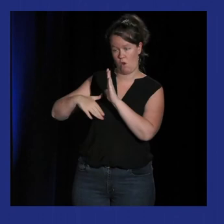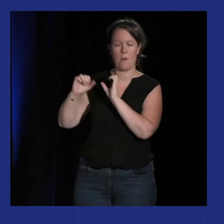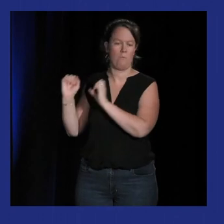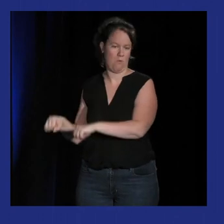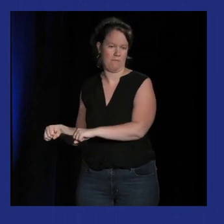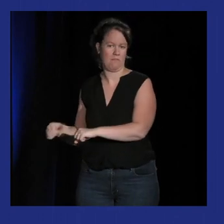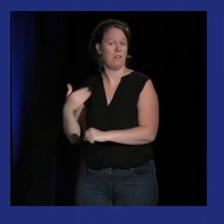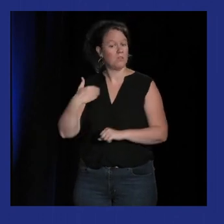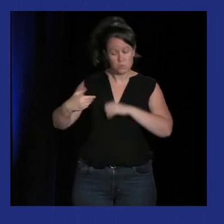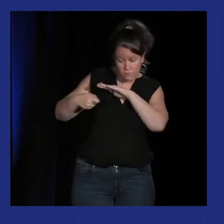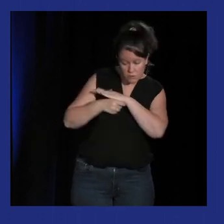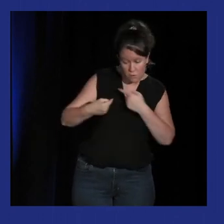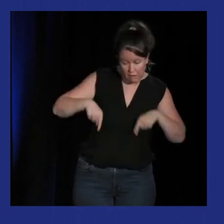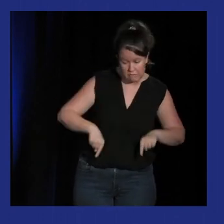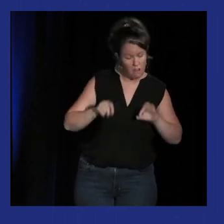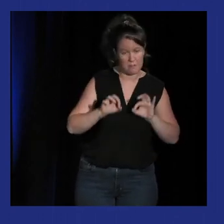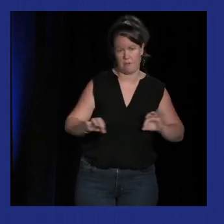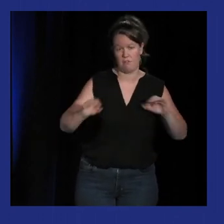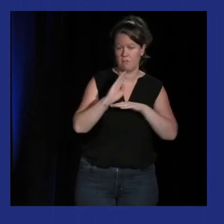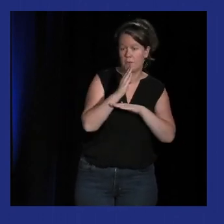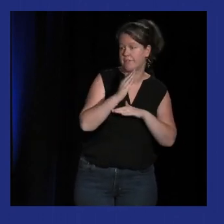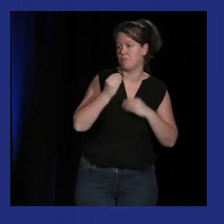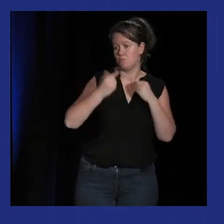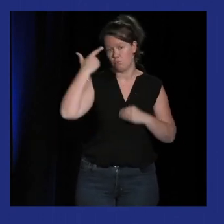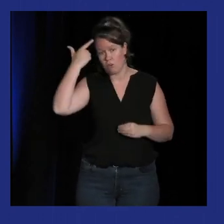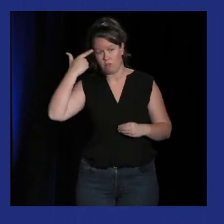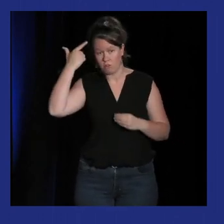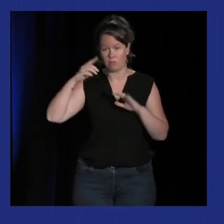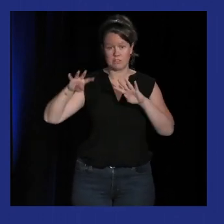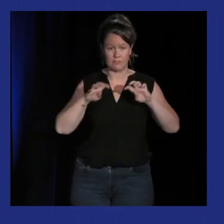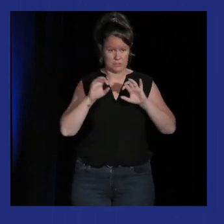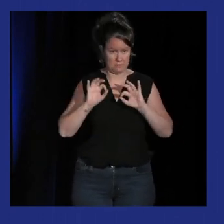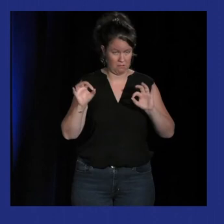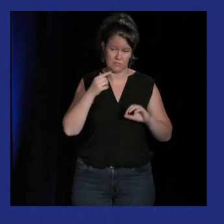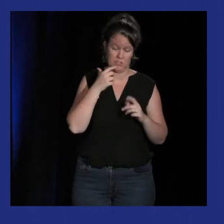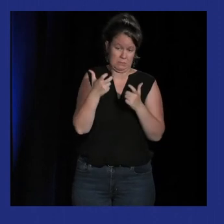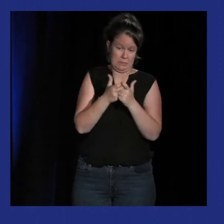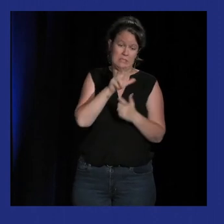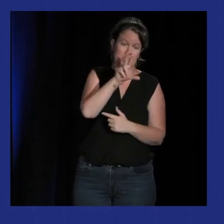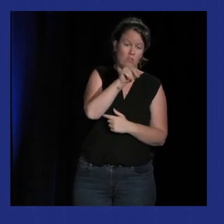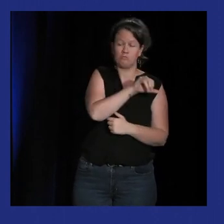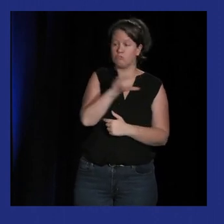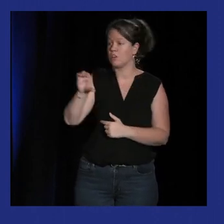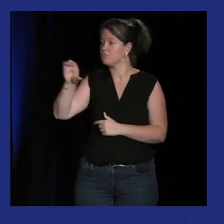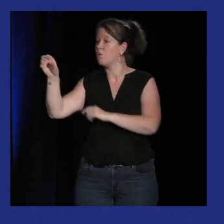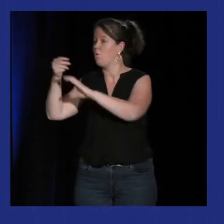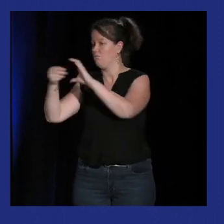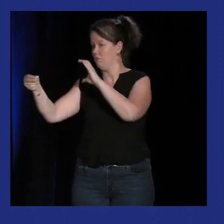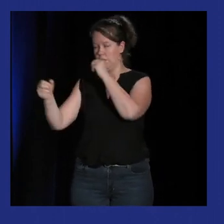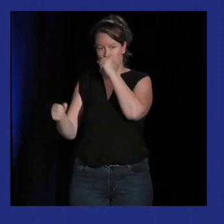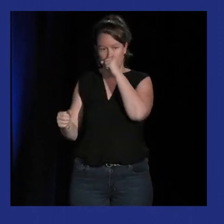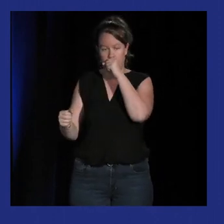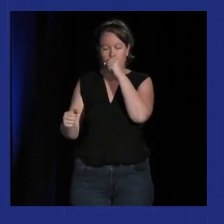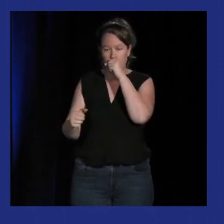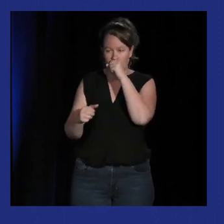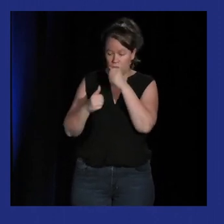London Symphony ou la Philharmonie donc les billets vont aller entre 30 et 100 euros je dis très très vaguement ça dépend évidemment